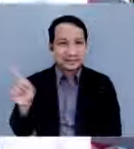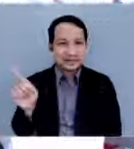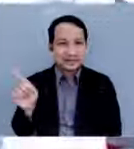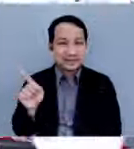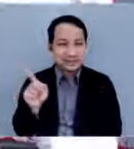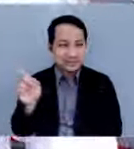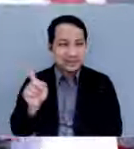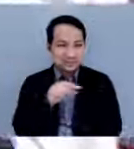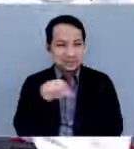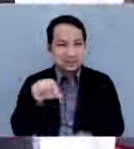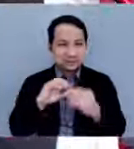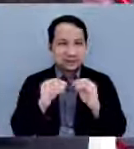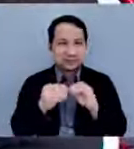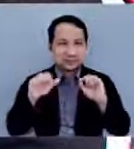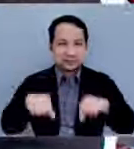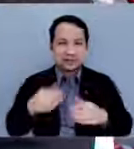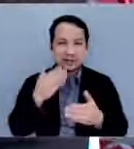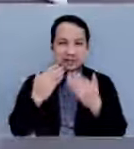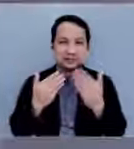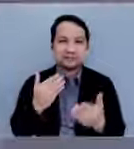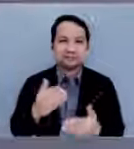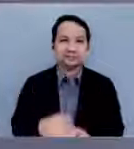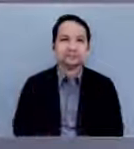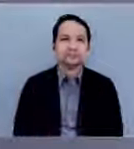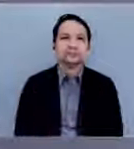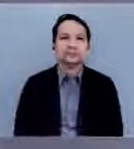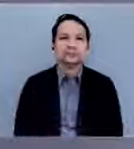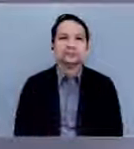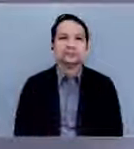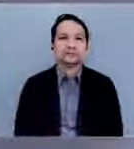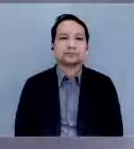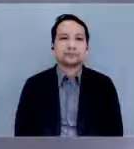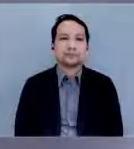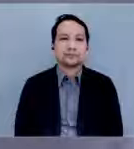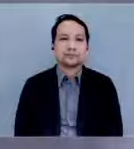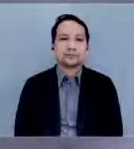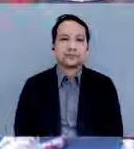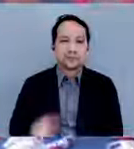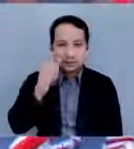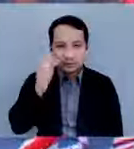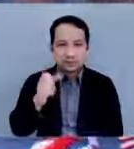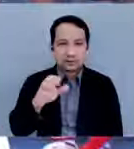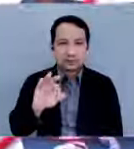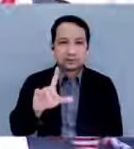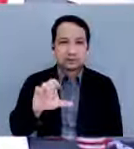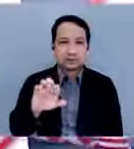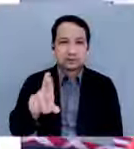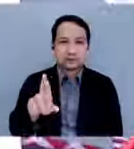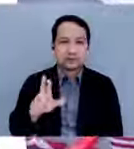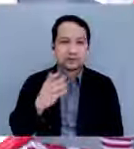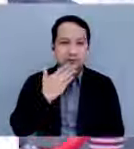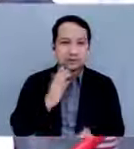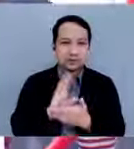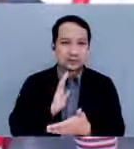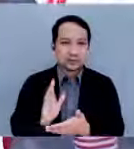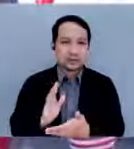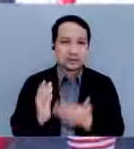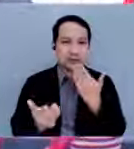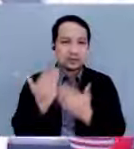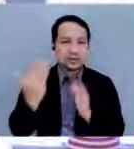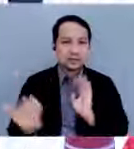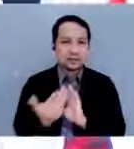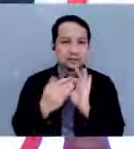maraming salamat, Kali Obsiana ng Hula Hoopers. Pati na rin sa inyo, ma'am. Flow Art, paikuti na ang good vibes at salubungin ng araw ng